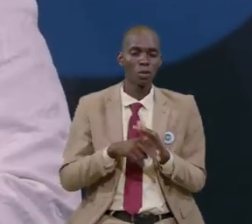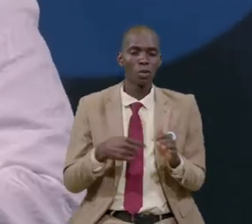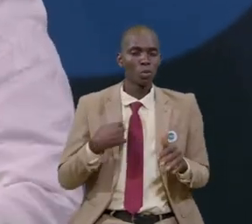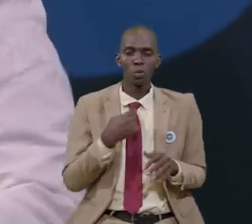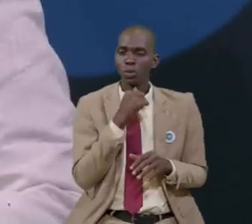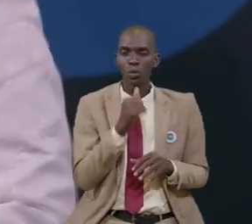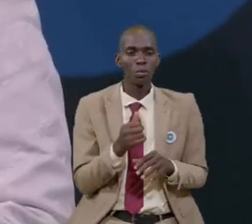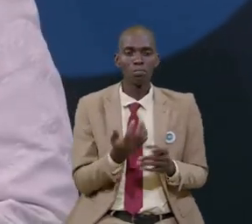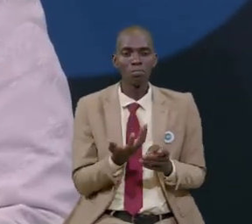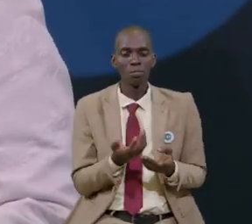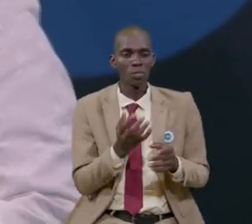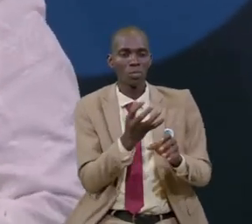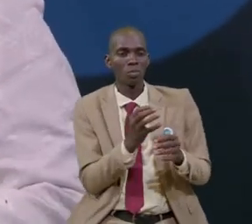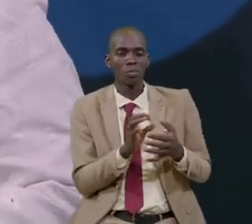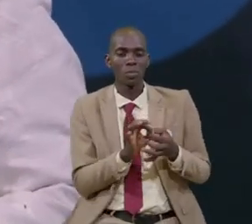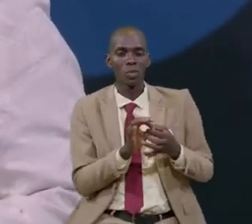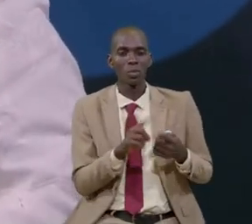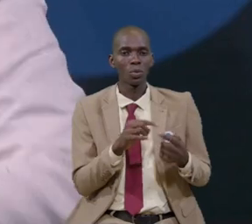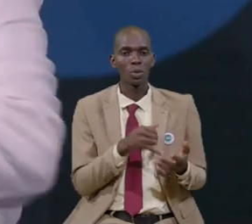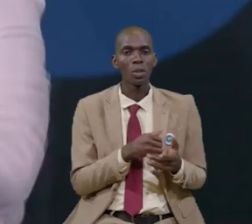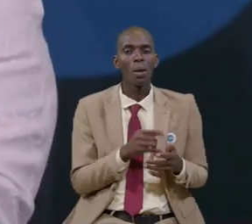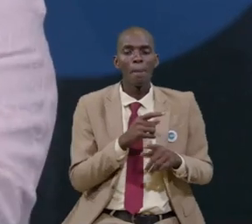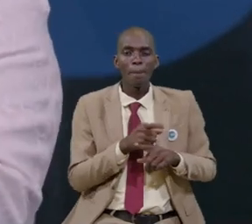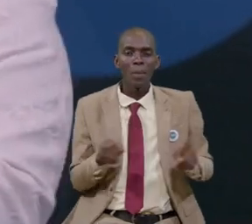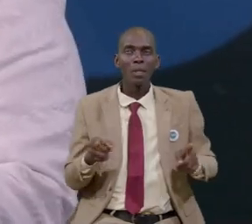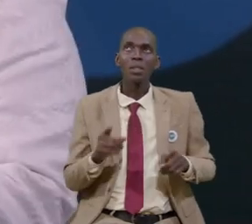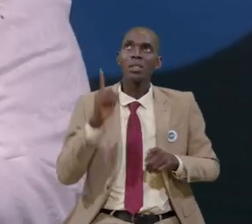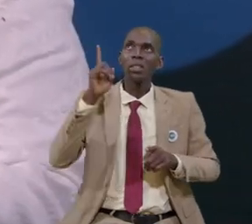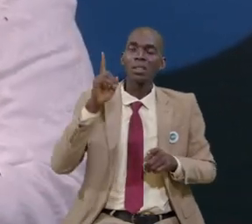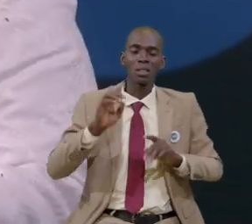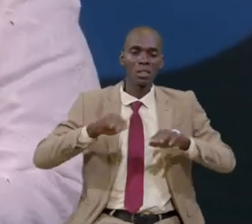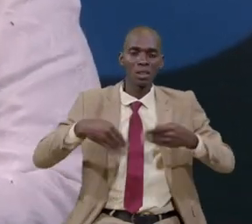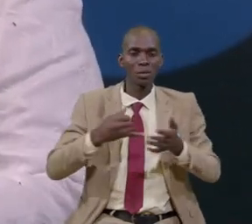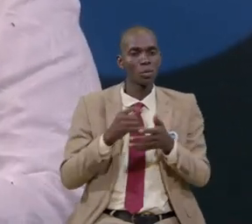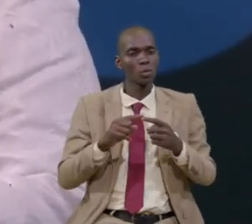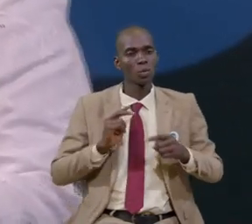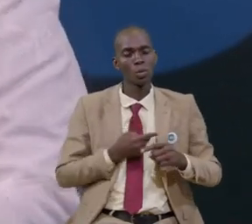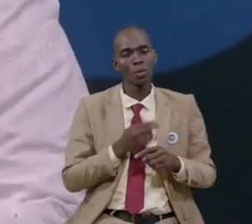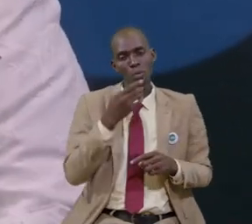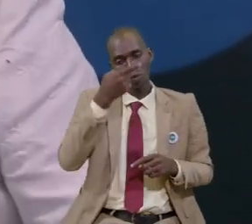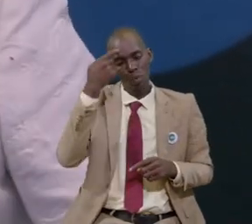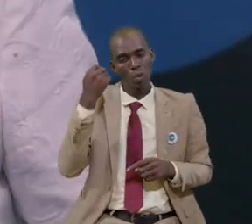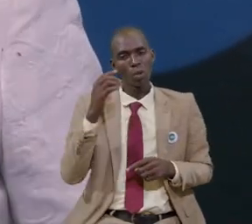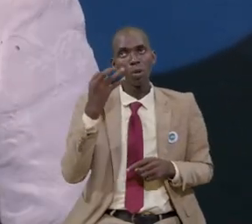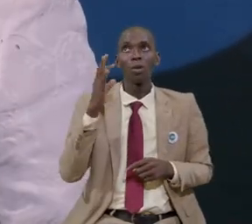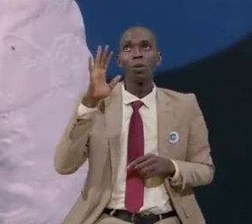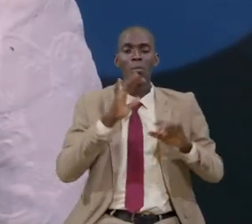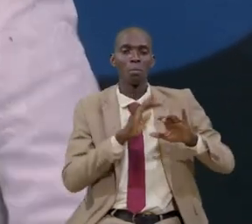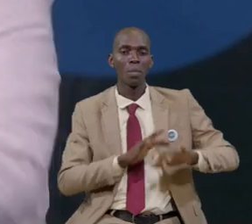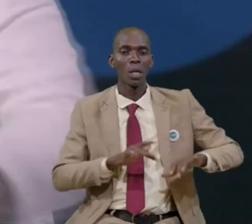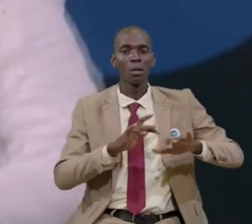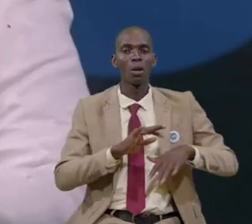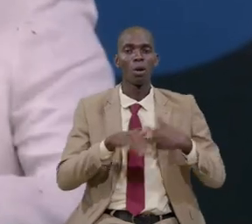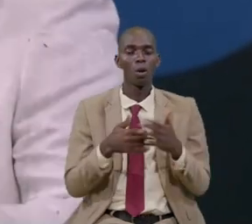faveur. La faveur pour nous affranchir, pour nous délier, pour nous délier de toutes